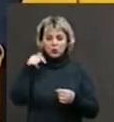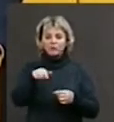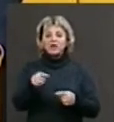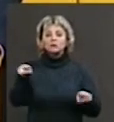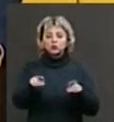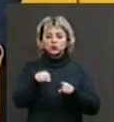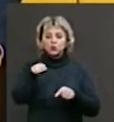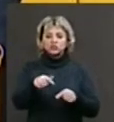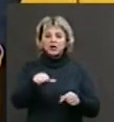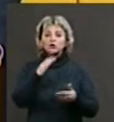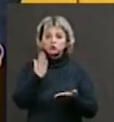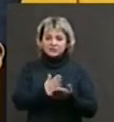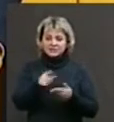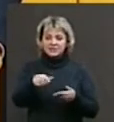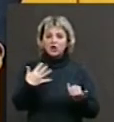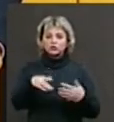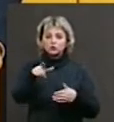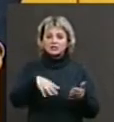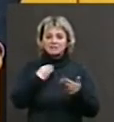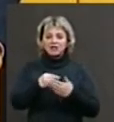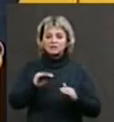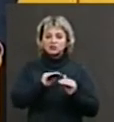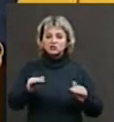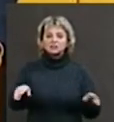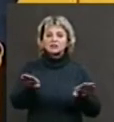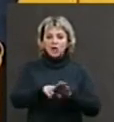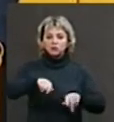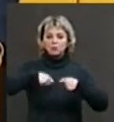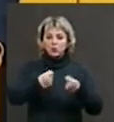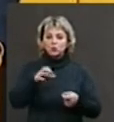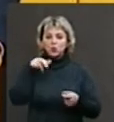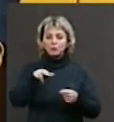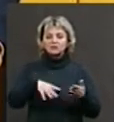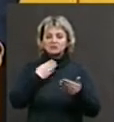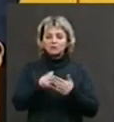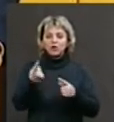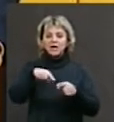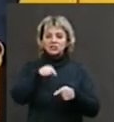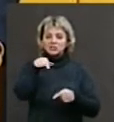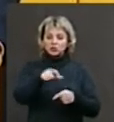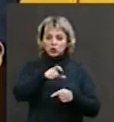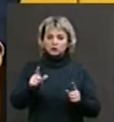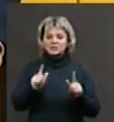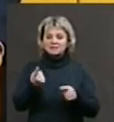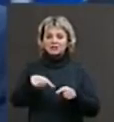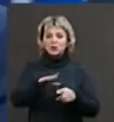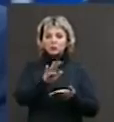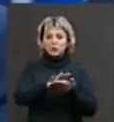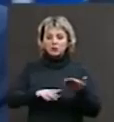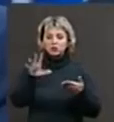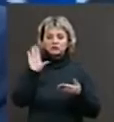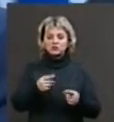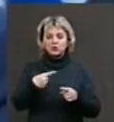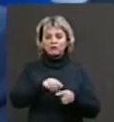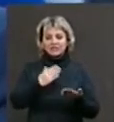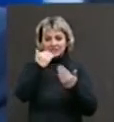им тоже, они уже состоялись, они как бы своим детям точно так же передадут опыт свой. Это эти люди действительно будут продолжать все вот